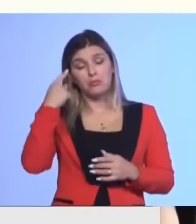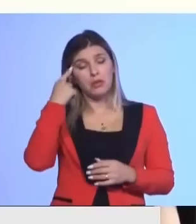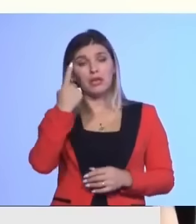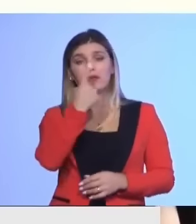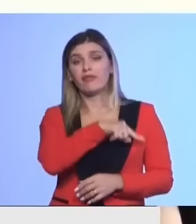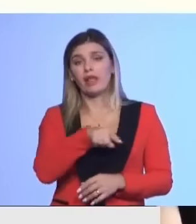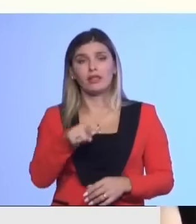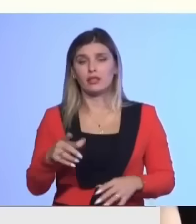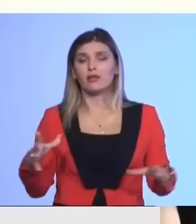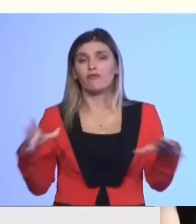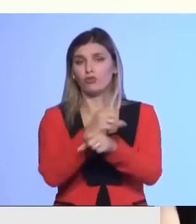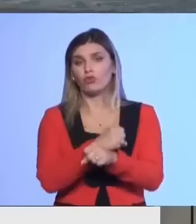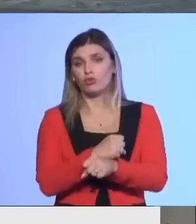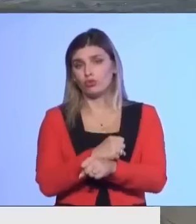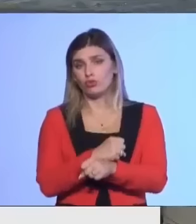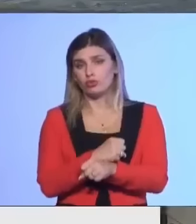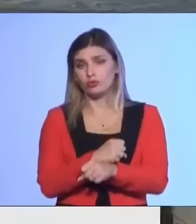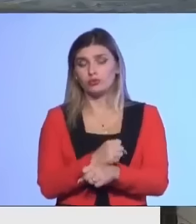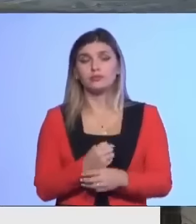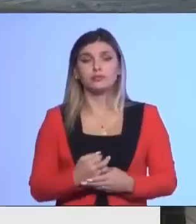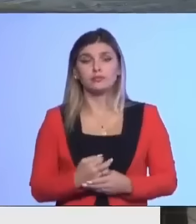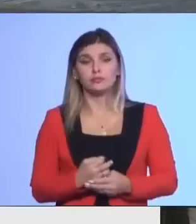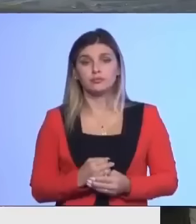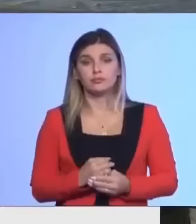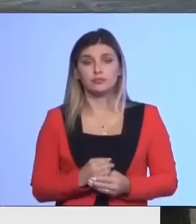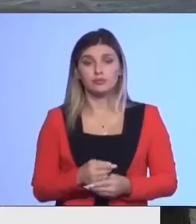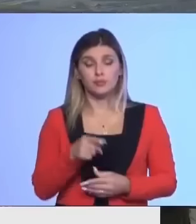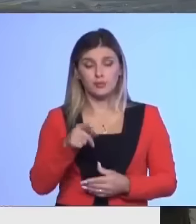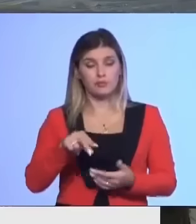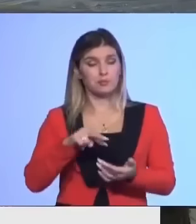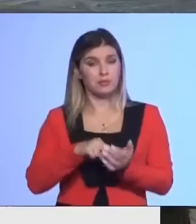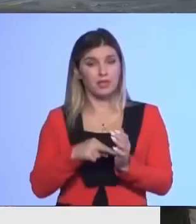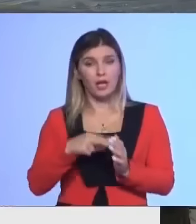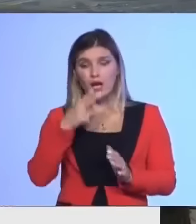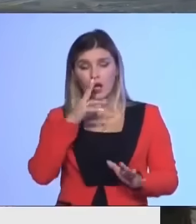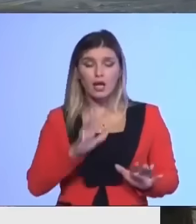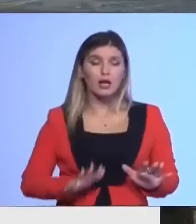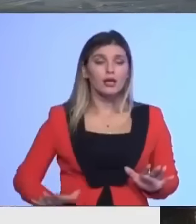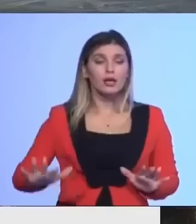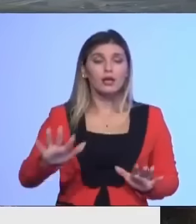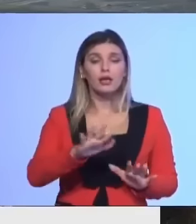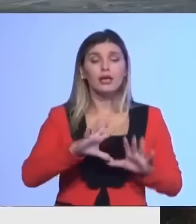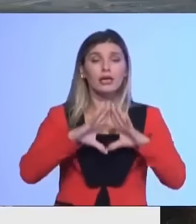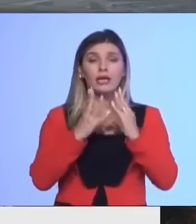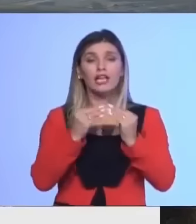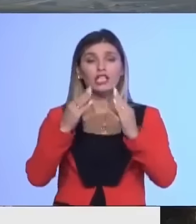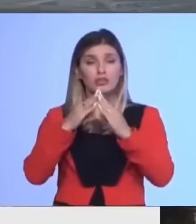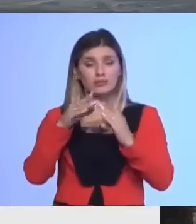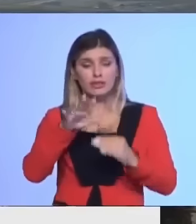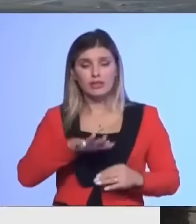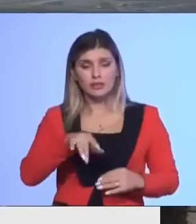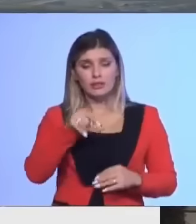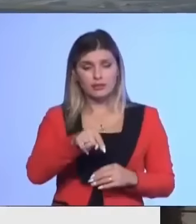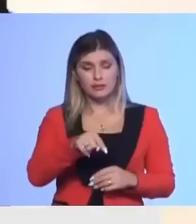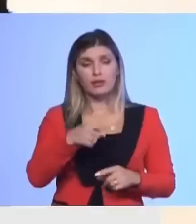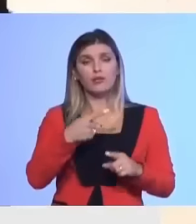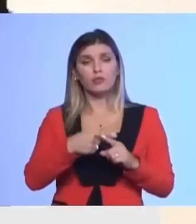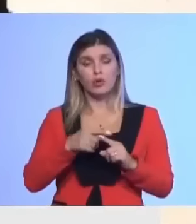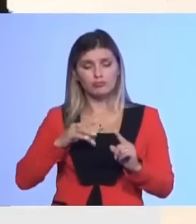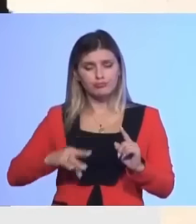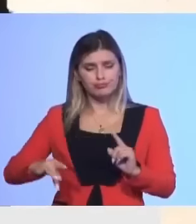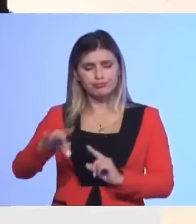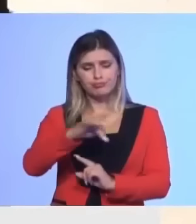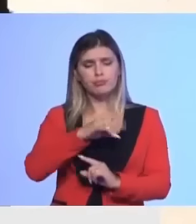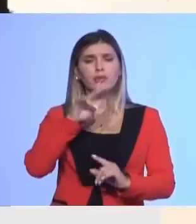viti projektet të finalizohen. Ky vend që në çdo metër katror të mureve të shtëpisë qendrore dhe atyre përreth është